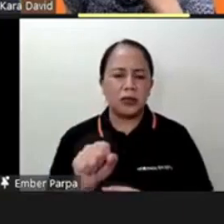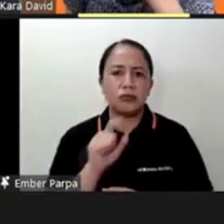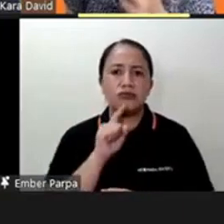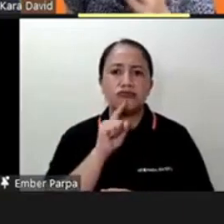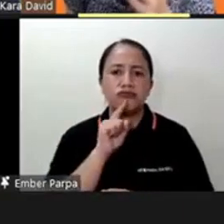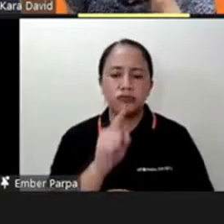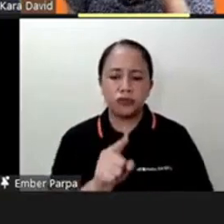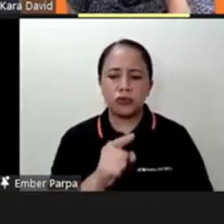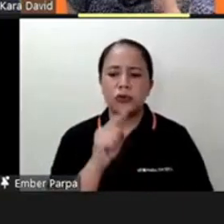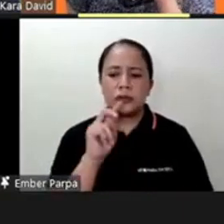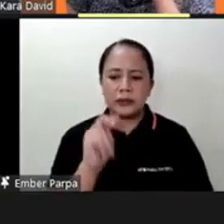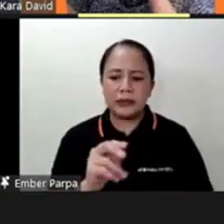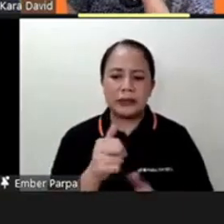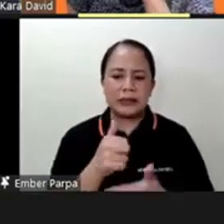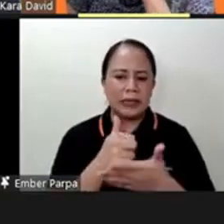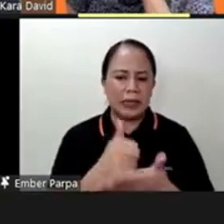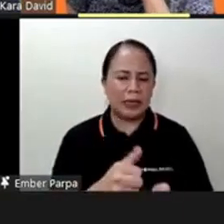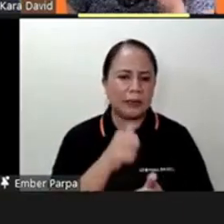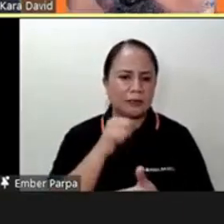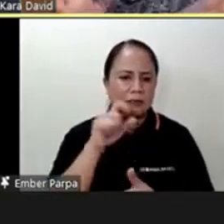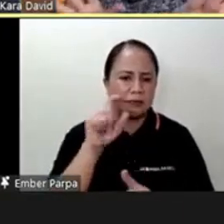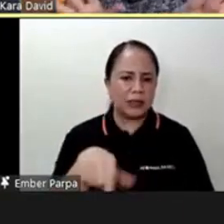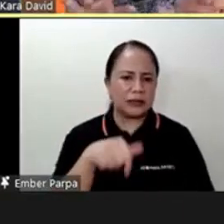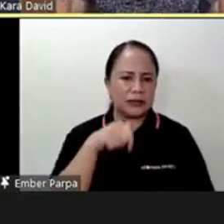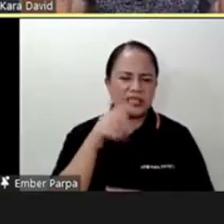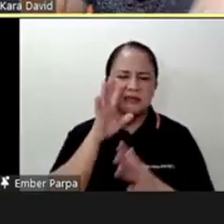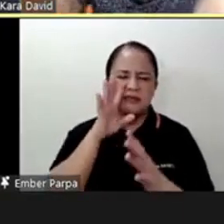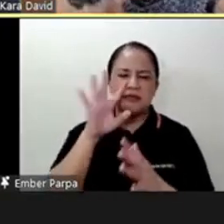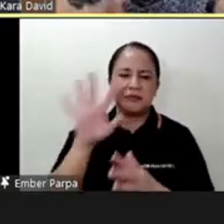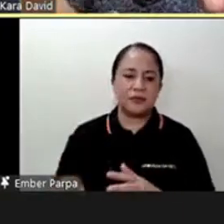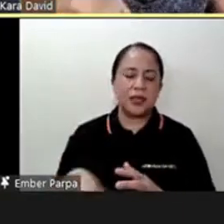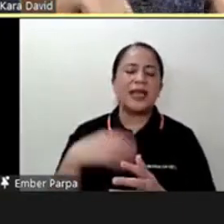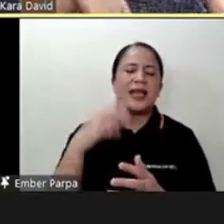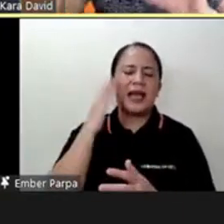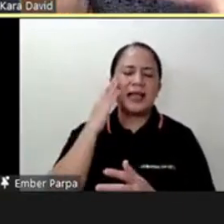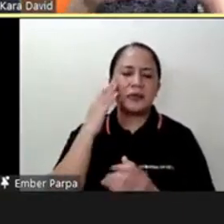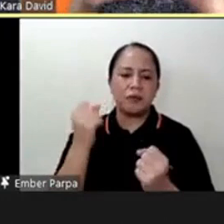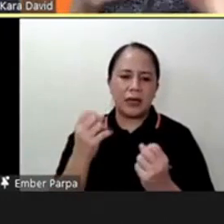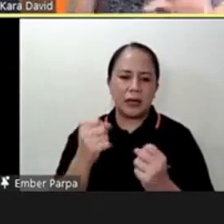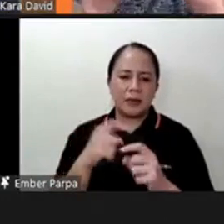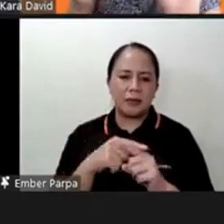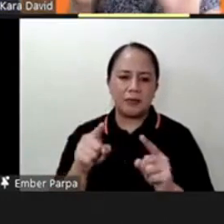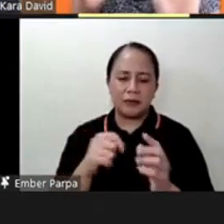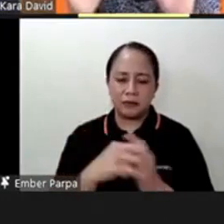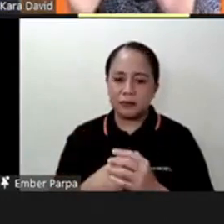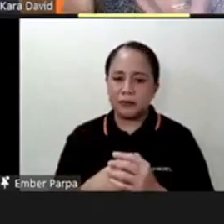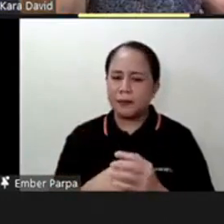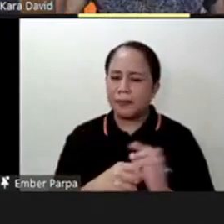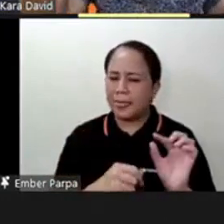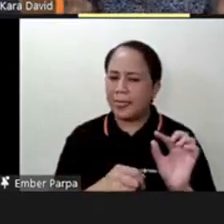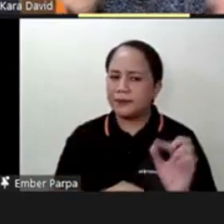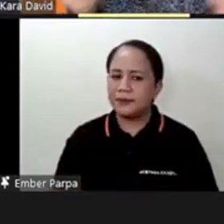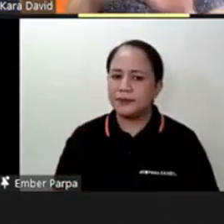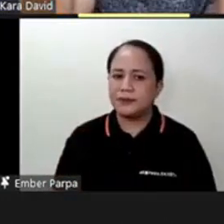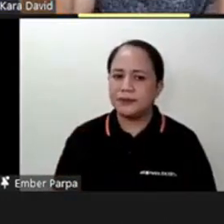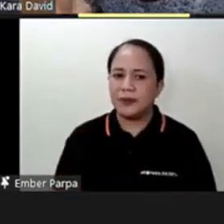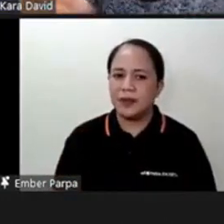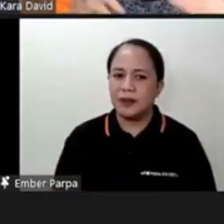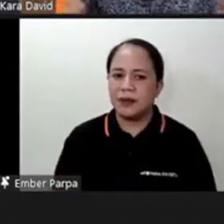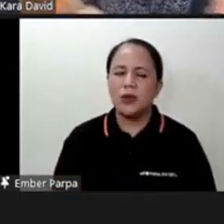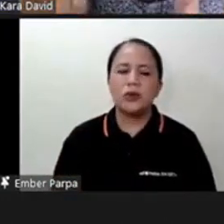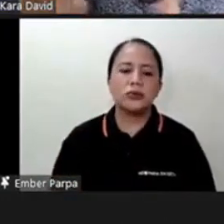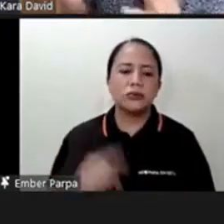really needs help at hindi na dapat baliwalain? Alam ko marami yan, Doc Gina, pero sige. Sa